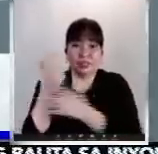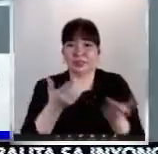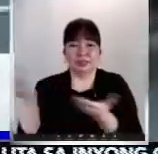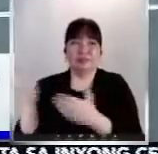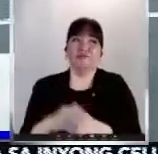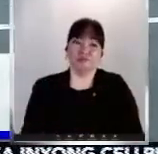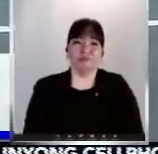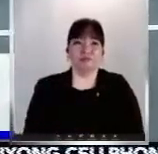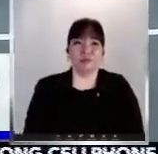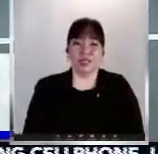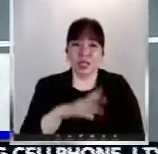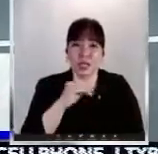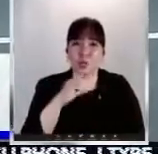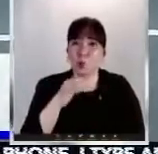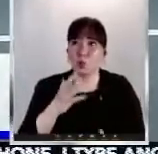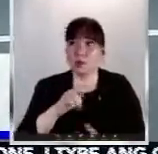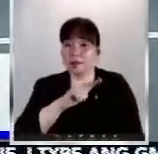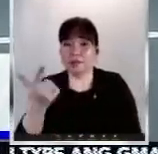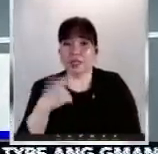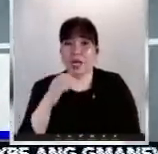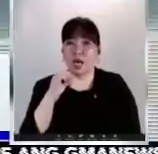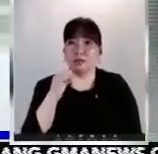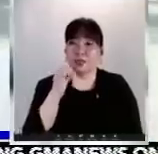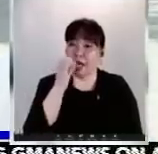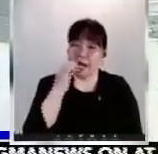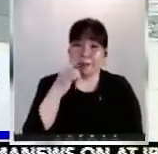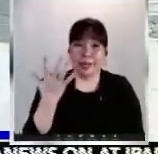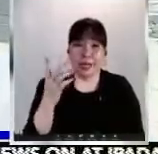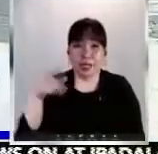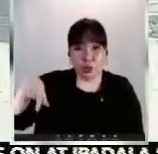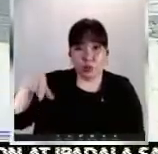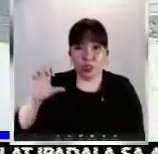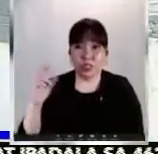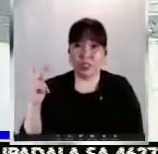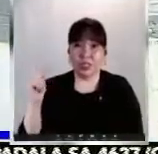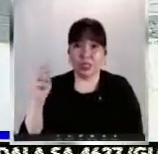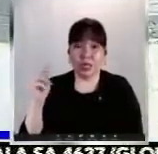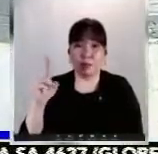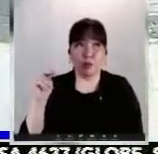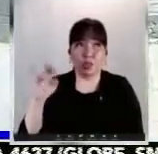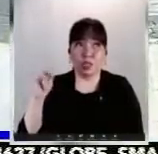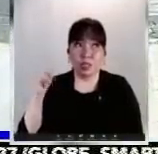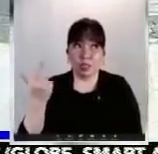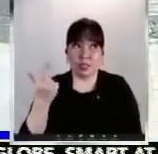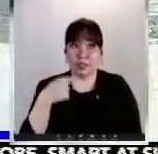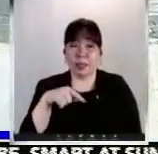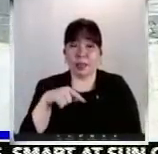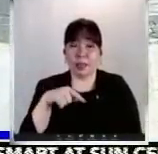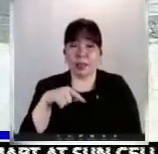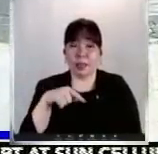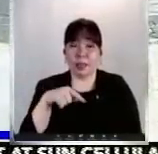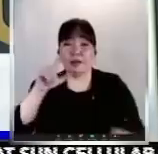ang mga magpapaswap ng mga dikotse sa Kamuning, Quezon City. Sasangay naman ng isang pribadong RT-PCR testing center sa White